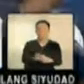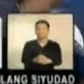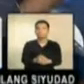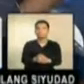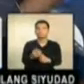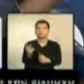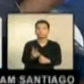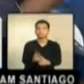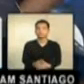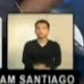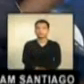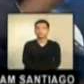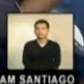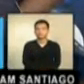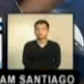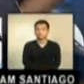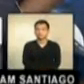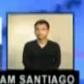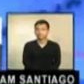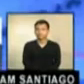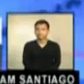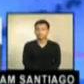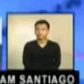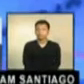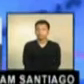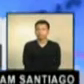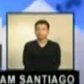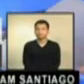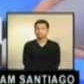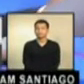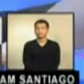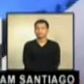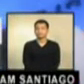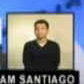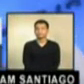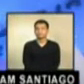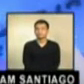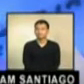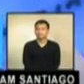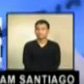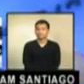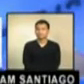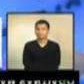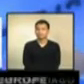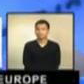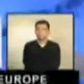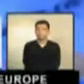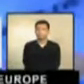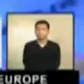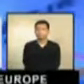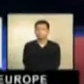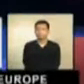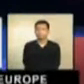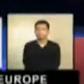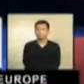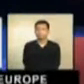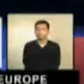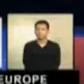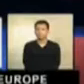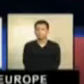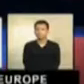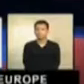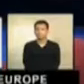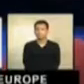ng dalawang bata. Yes, sir. Yes, sir. Okay. Yes, sir. Yes, sir. Sandali lamang po, sir, ha? At papasok ngayon sa yes, ating sir, yes, sir, studio. Ito,